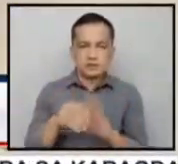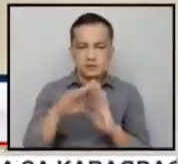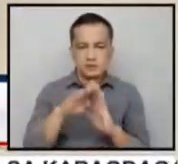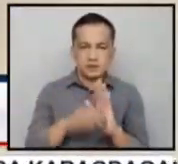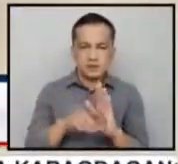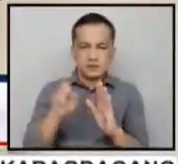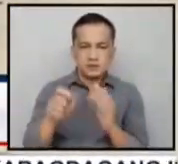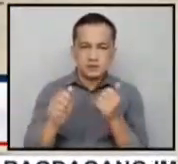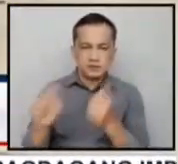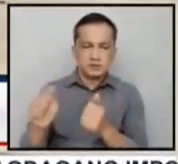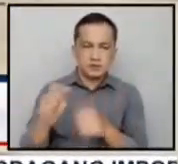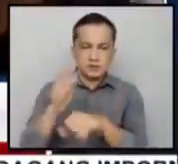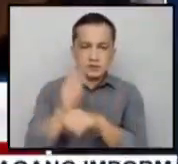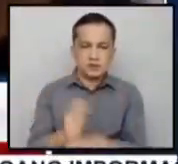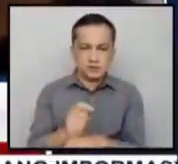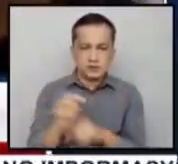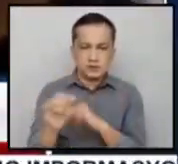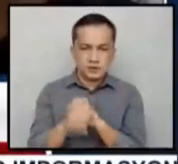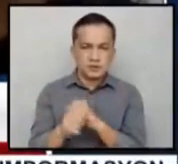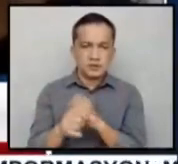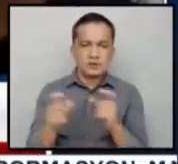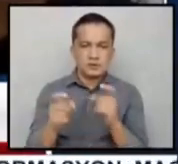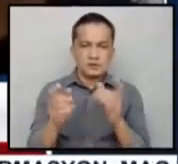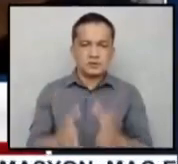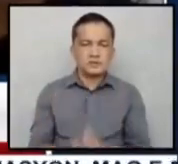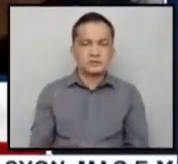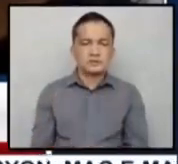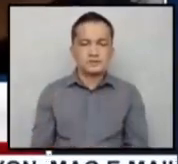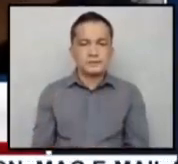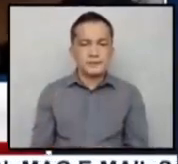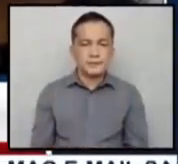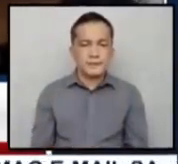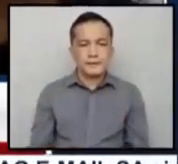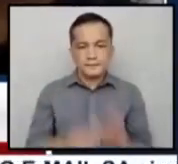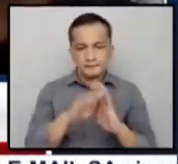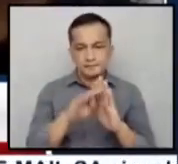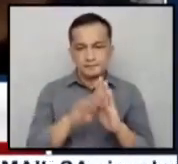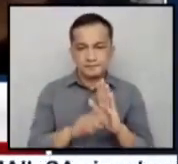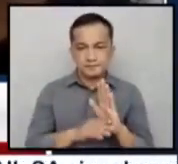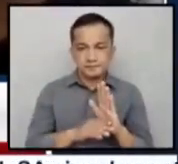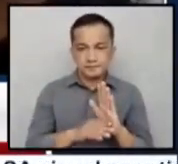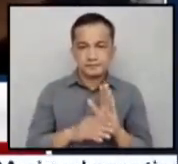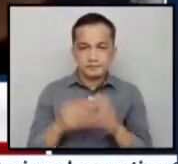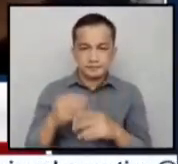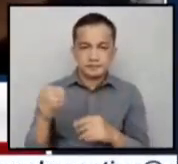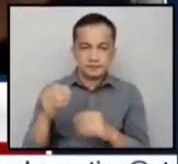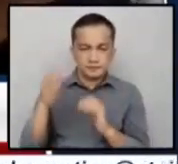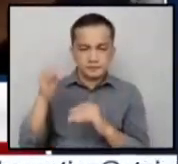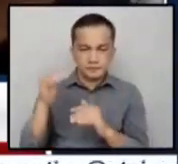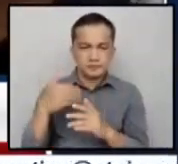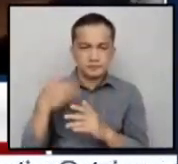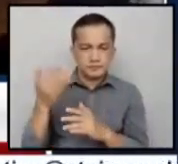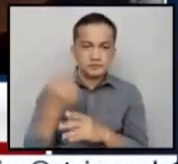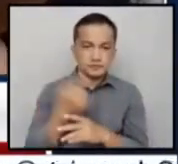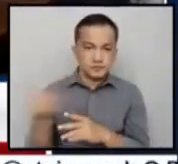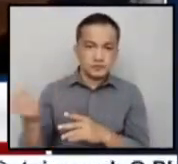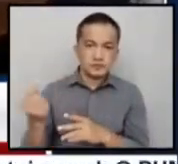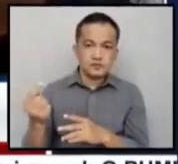ng mga traditional jeepney operator. Ang guidelines po nito ilalabas hopefully within next week para po dun sa